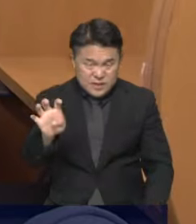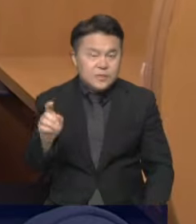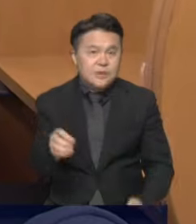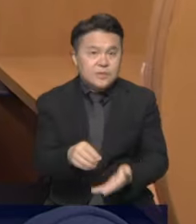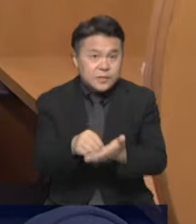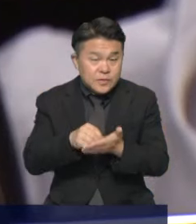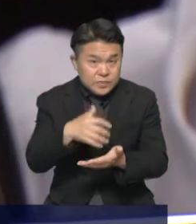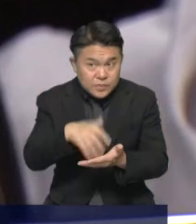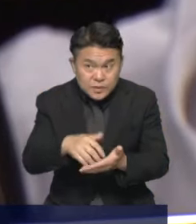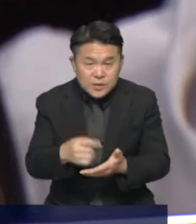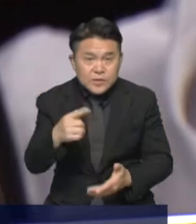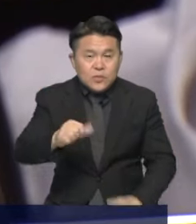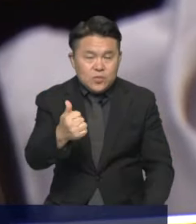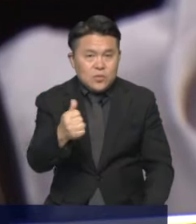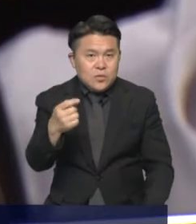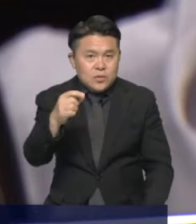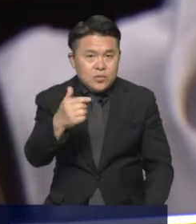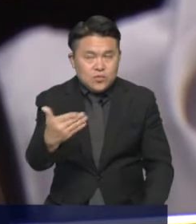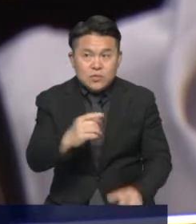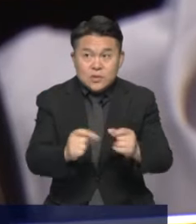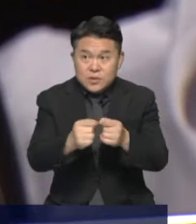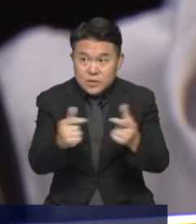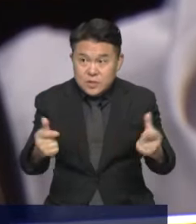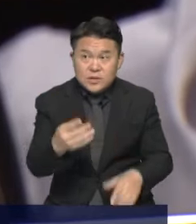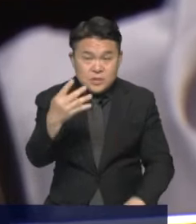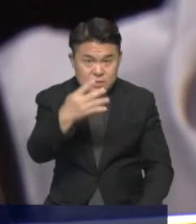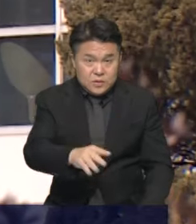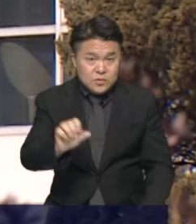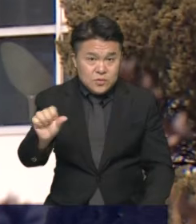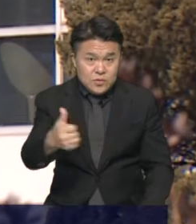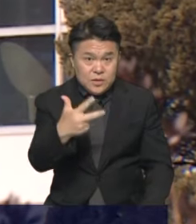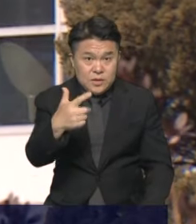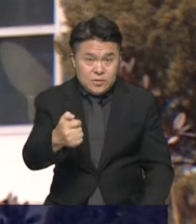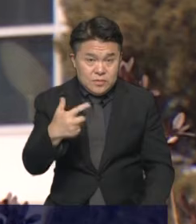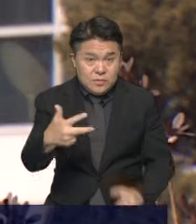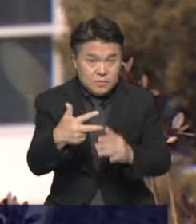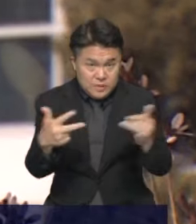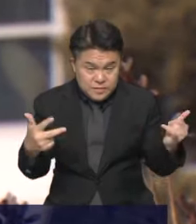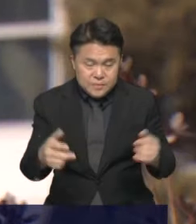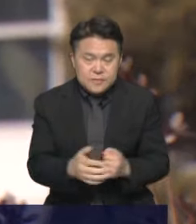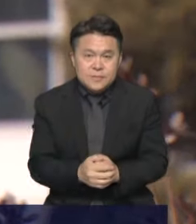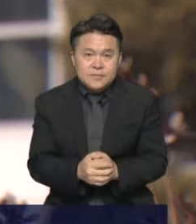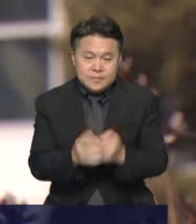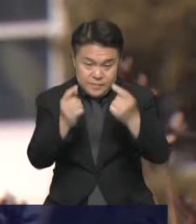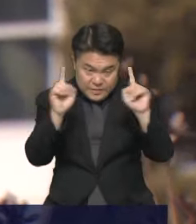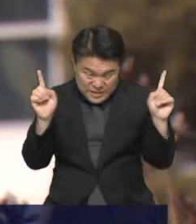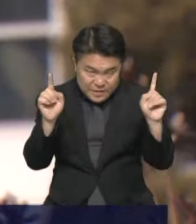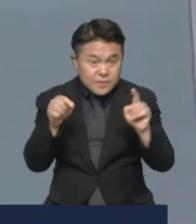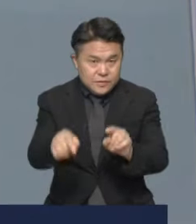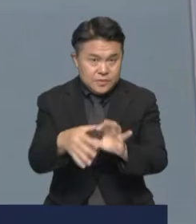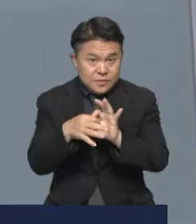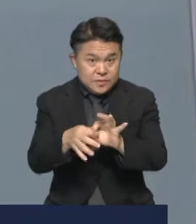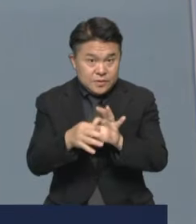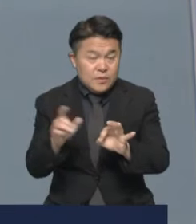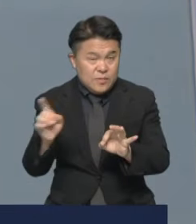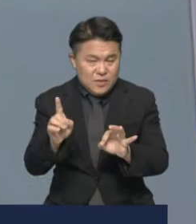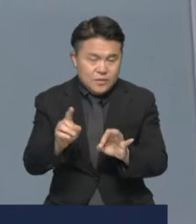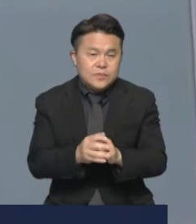늘어난 4,567명으로 확정됩니다. 대학들은 31일까지 이를 반영한 수시 모집